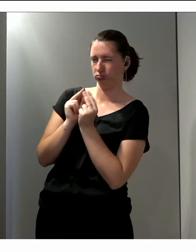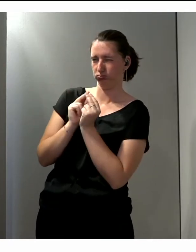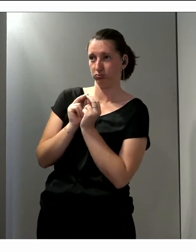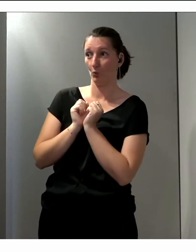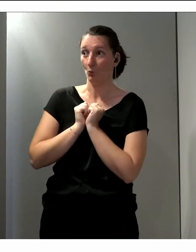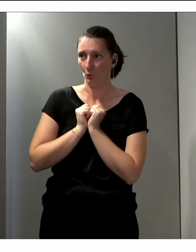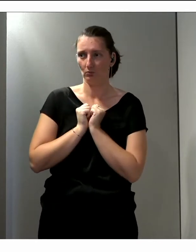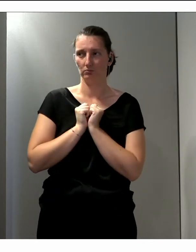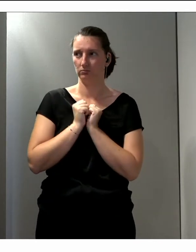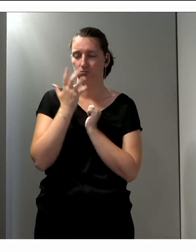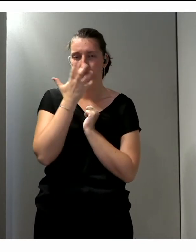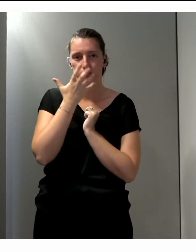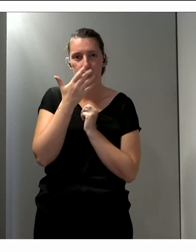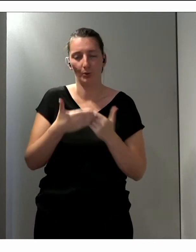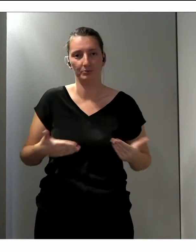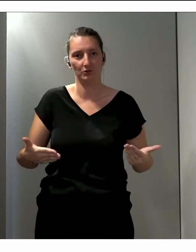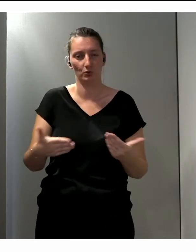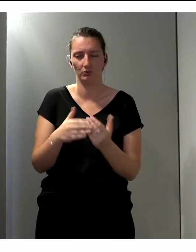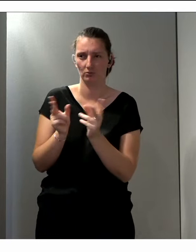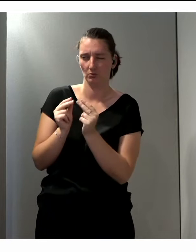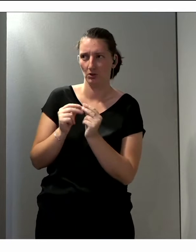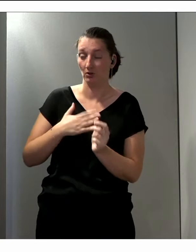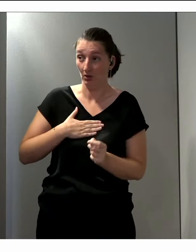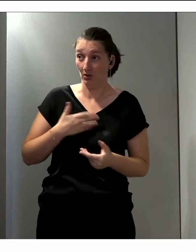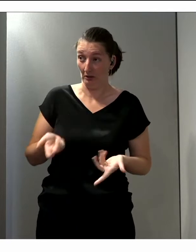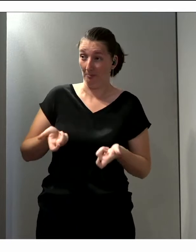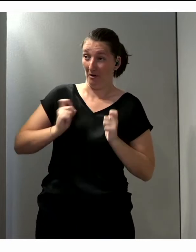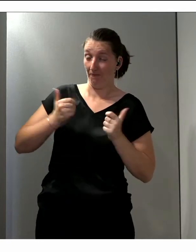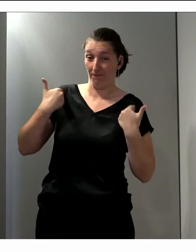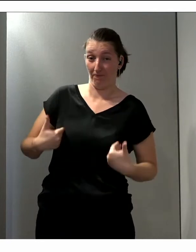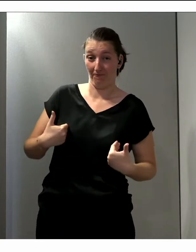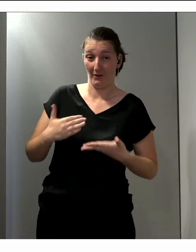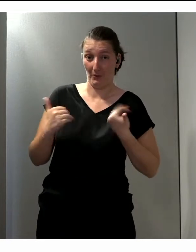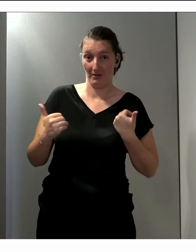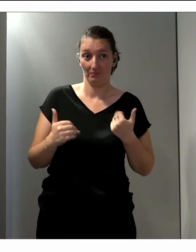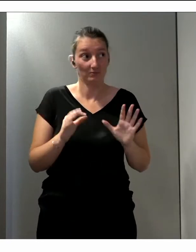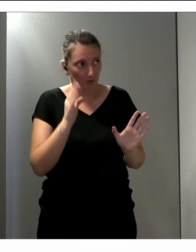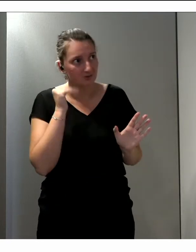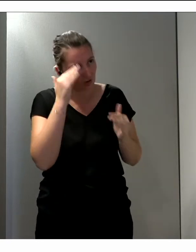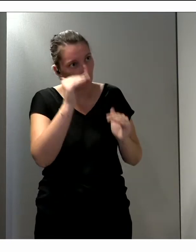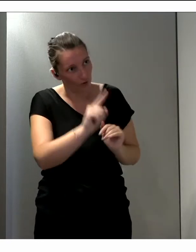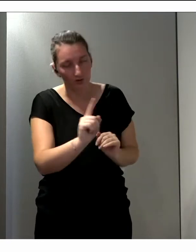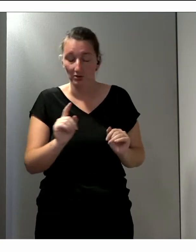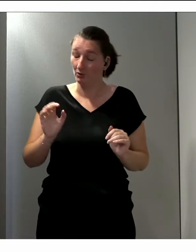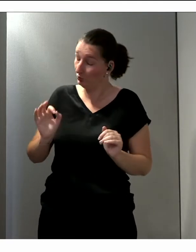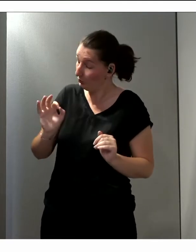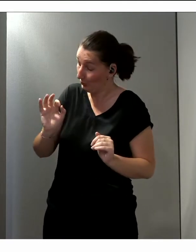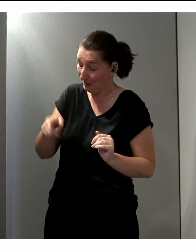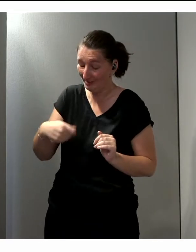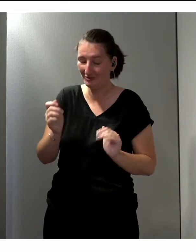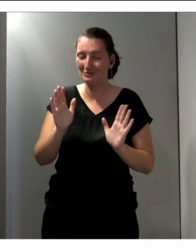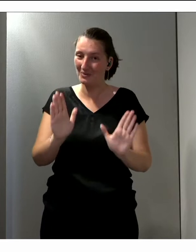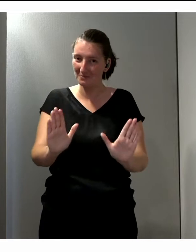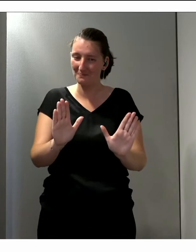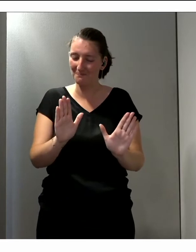tableau assez dramatique qui a été dressé. On compte sur vous. Oui, non, mais voilà, j'ai quand même quelques éléments à énoncer. Avant de venir dans